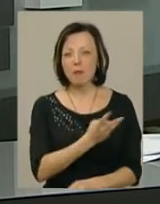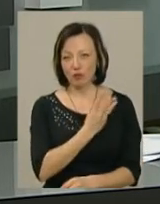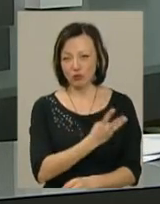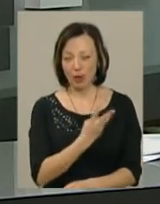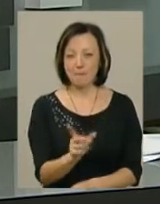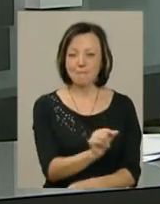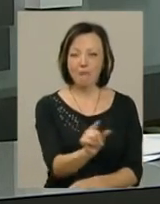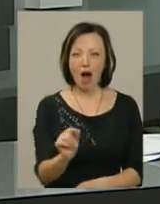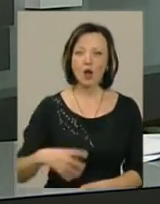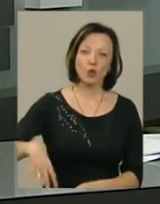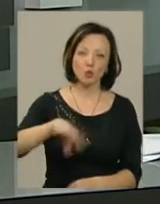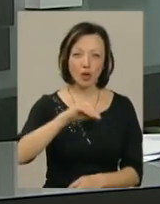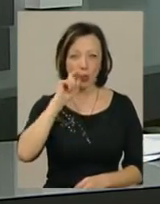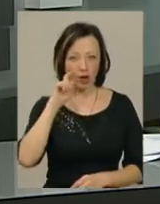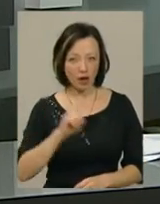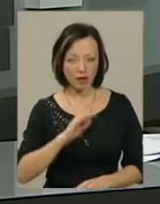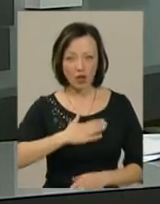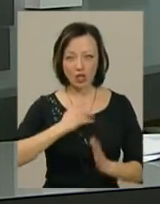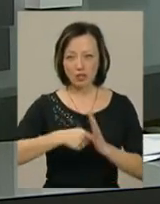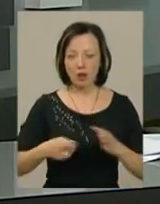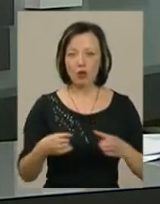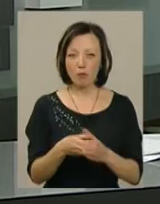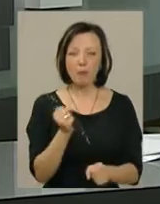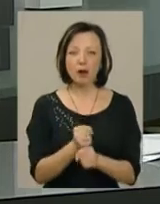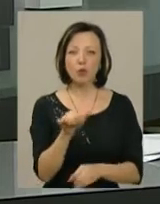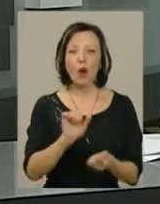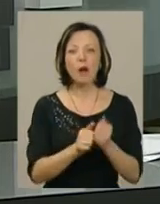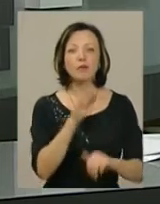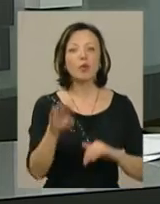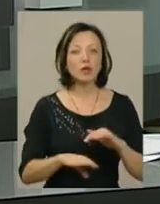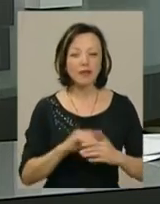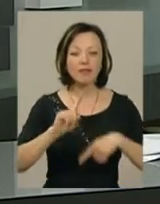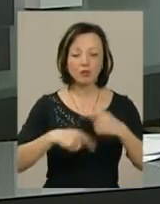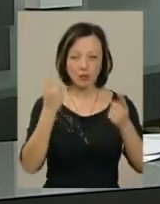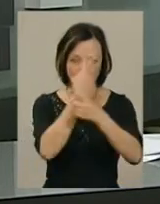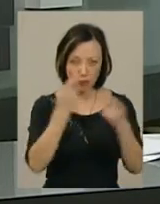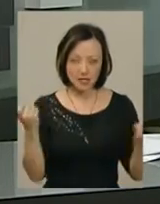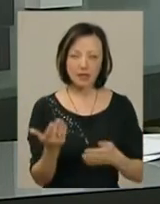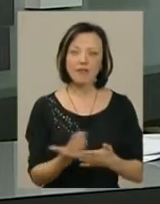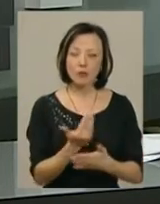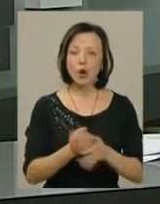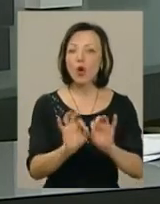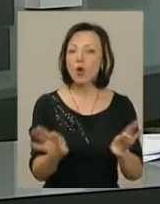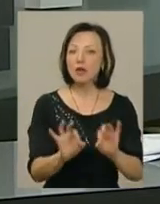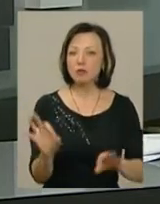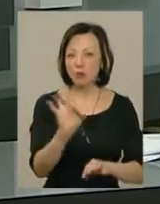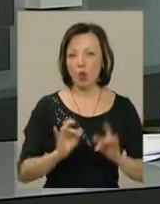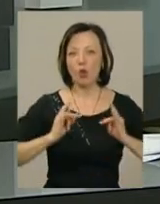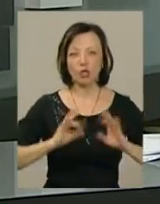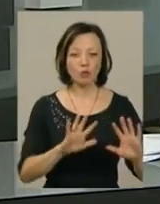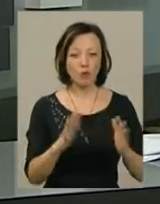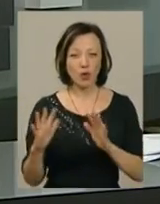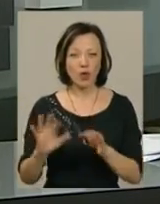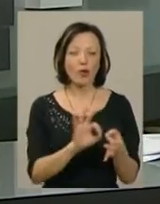бажання пари з усієї України. Наша знімальна група працює у Кам'янці-Подільському і у наступних інформаційних випусках ми розкажемо про урочисту